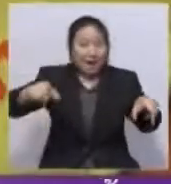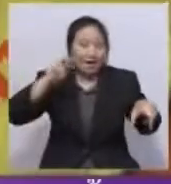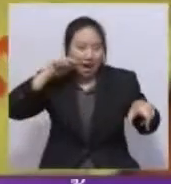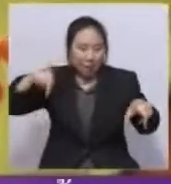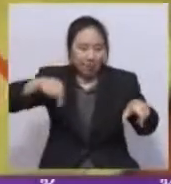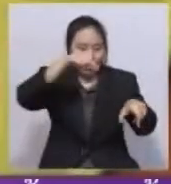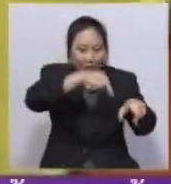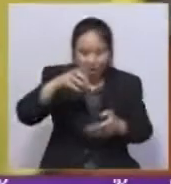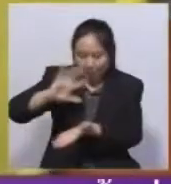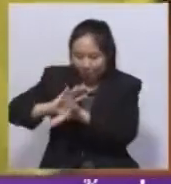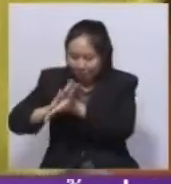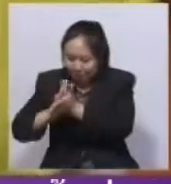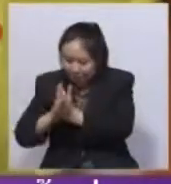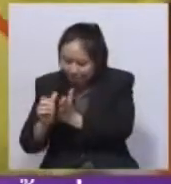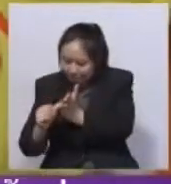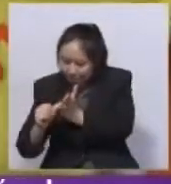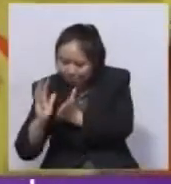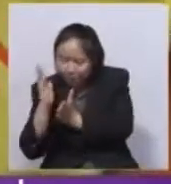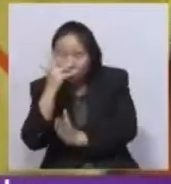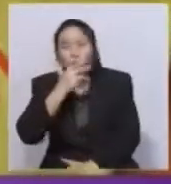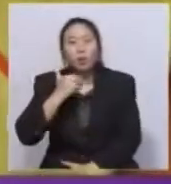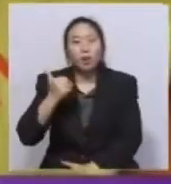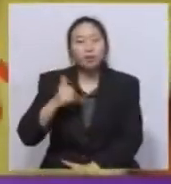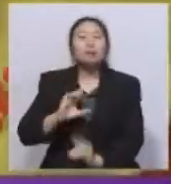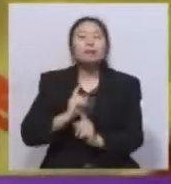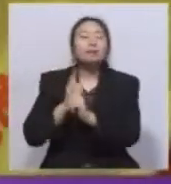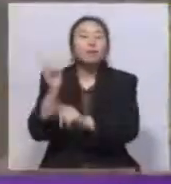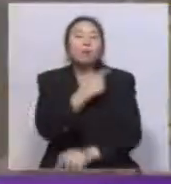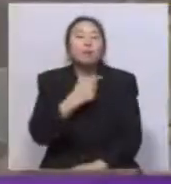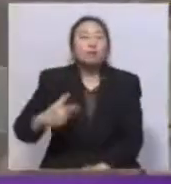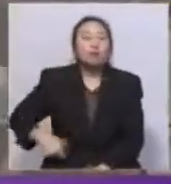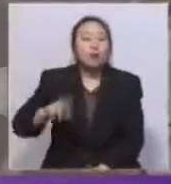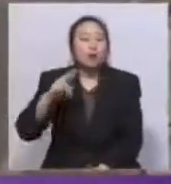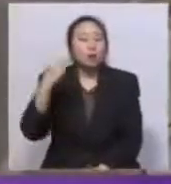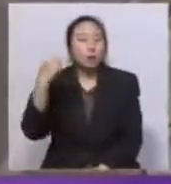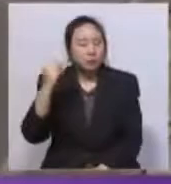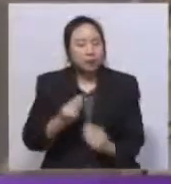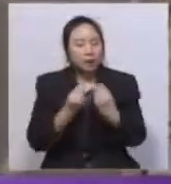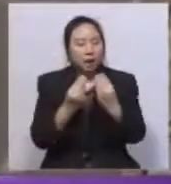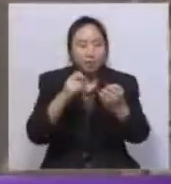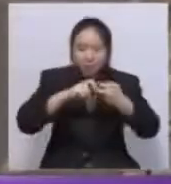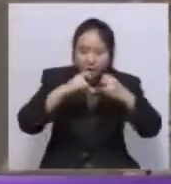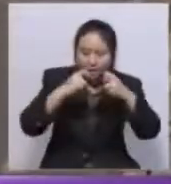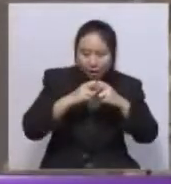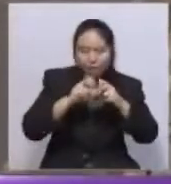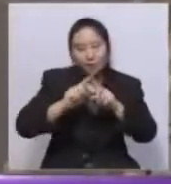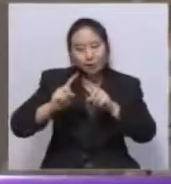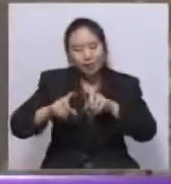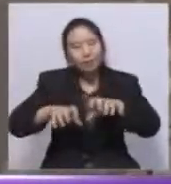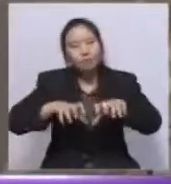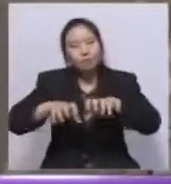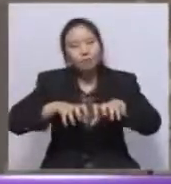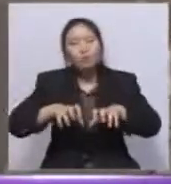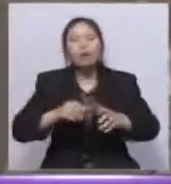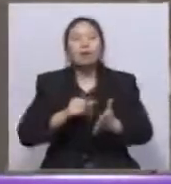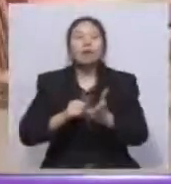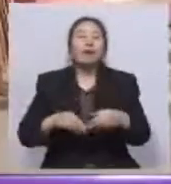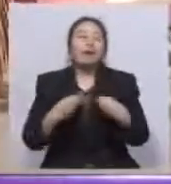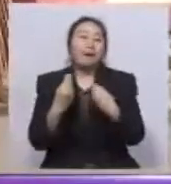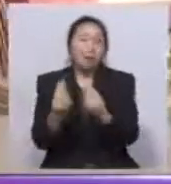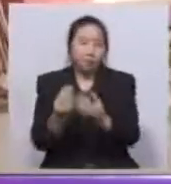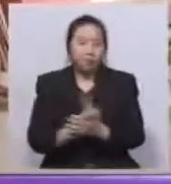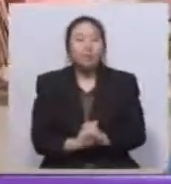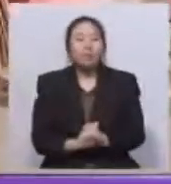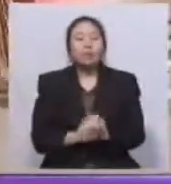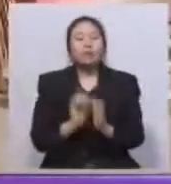นองพระราโชบายของสมเด็จพระเจ้าอยู่หัวในการบรรเทาความเดือดร้อนและแก้ไขปัญหาให้แก่ประชาชนโดยฝั่งข